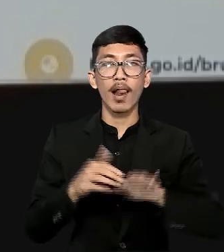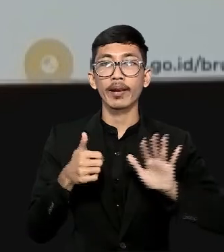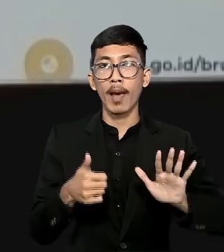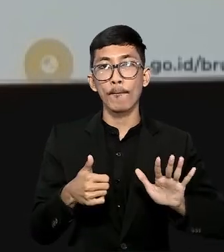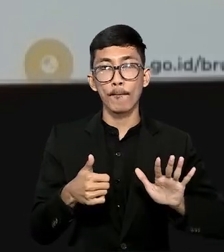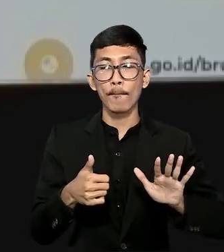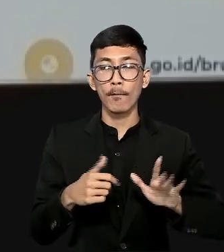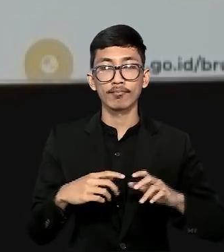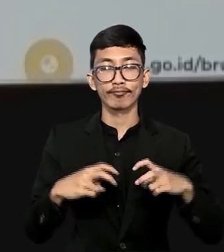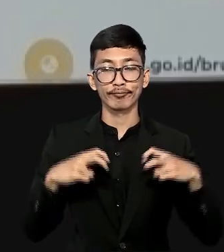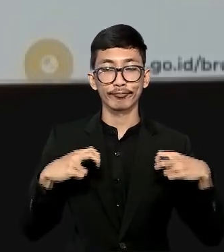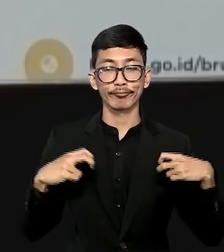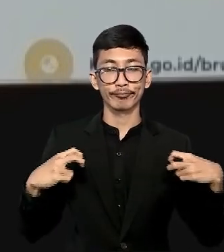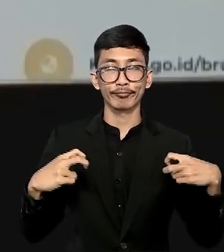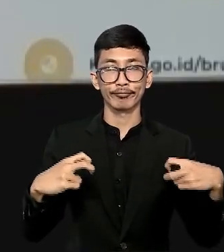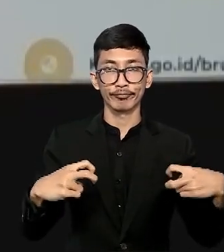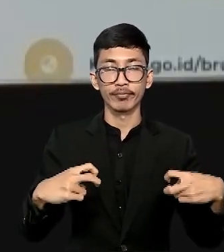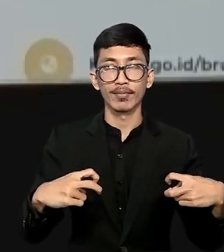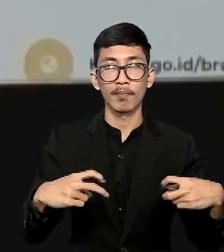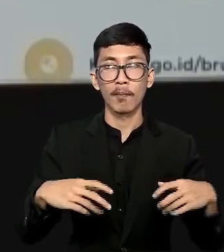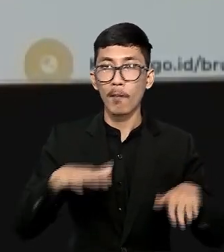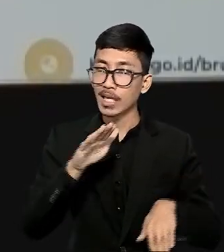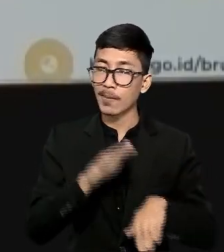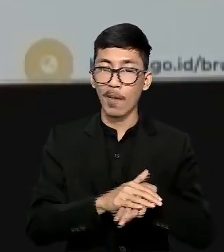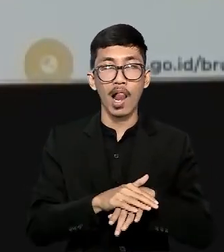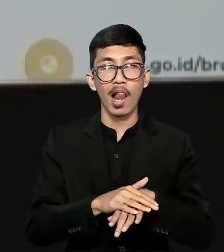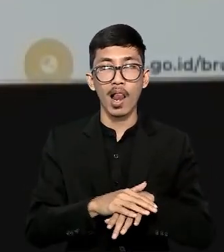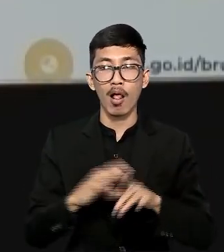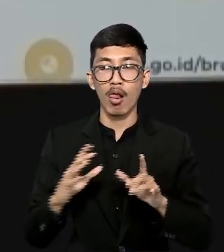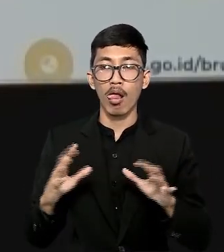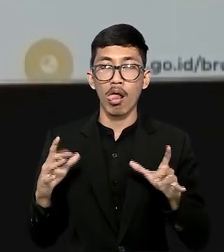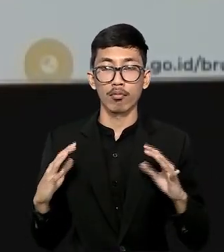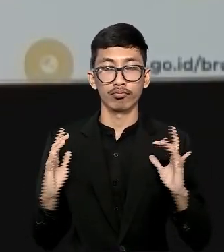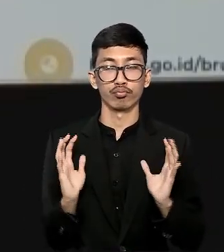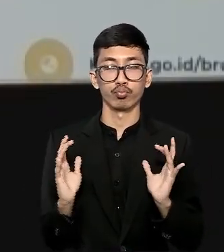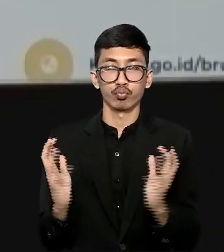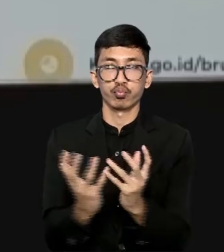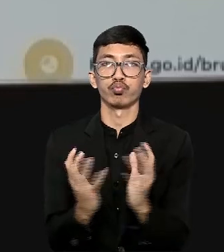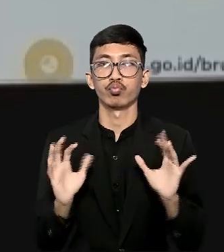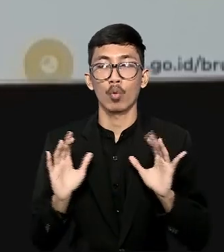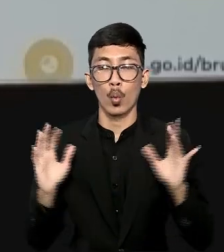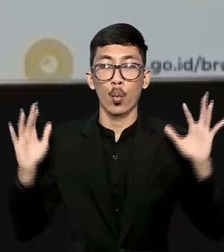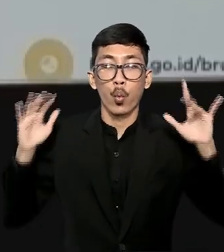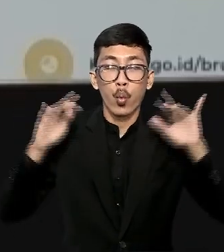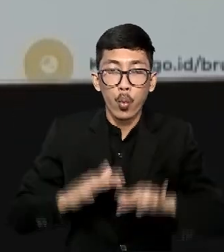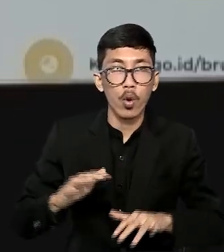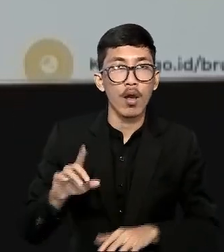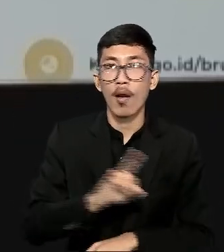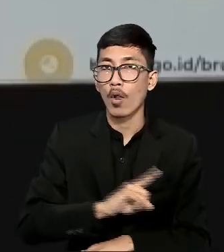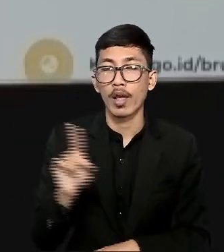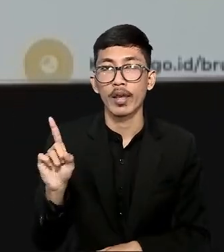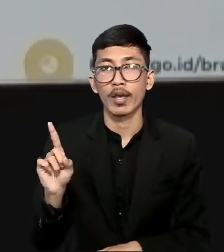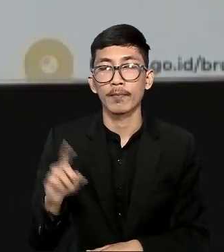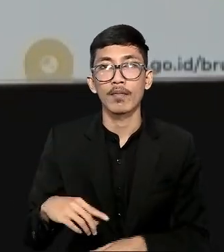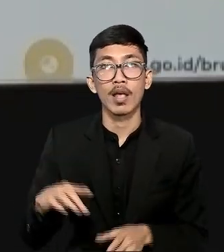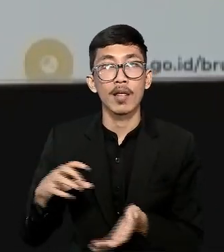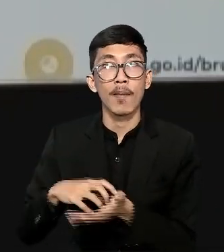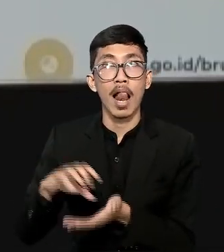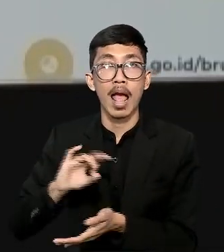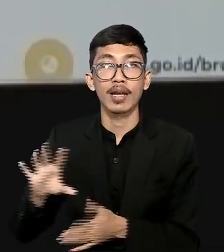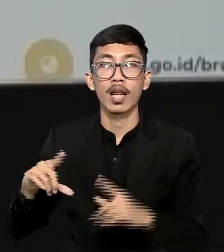boleh tidak boleh berkerumun dan nah pembatasan itu sangat ketat bahkan di Austria yang tidak divaksin itu